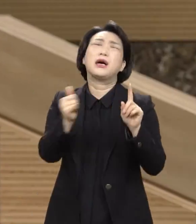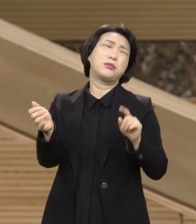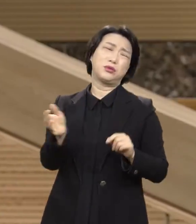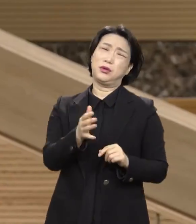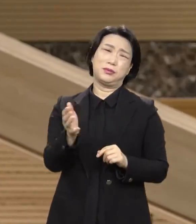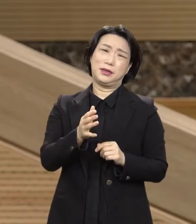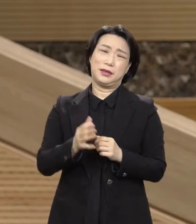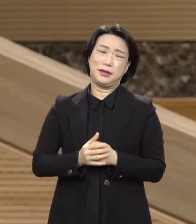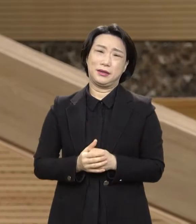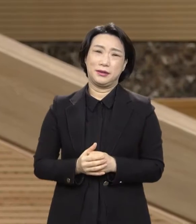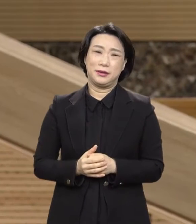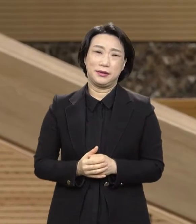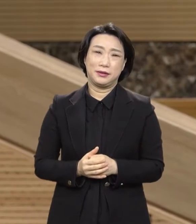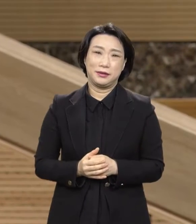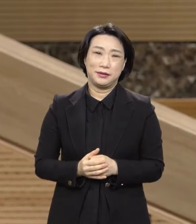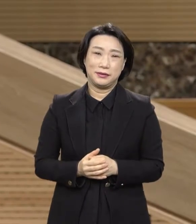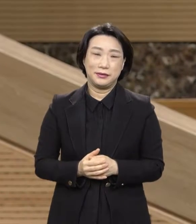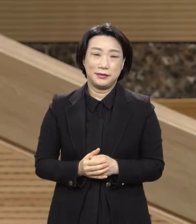하나도 없다.